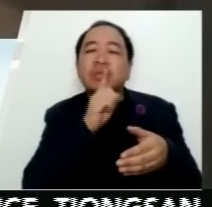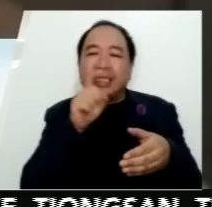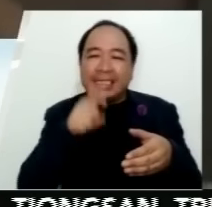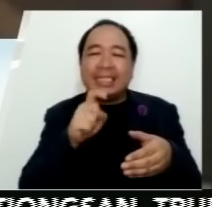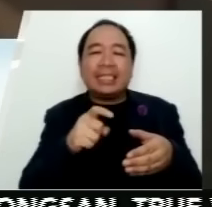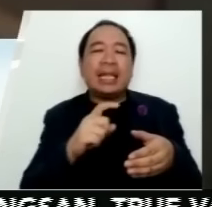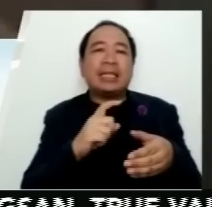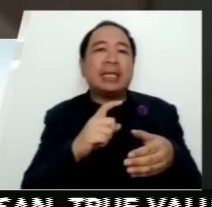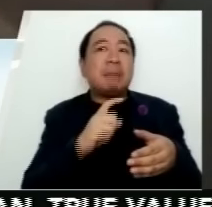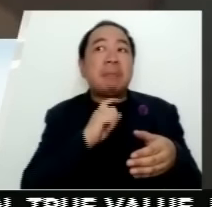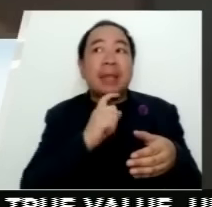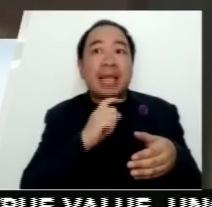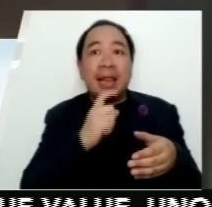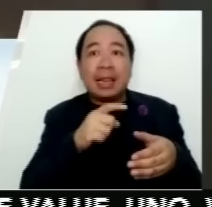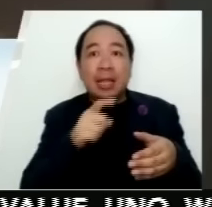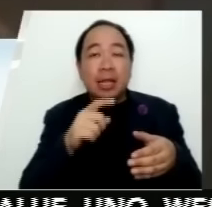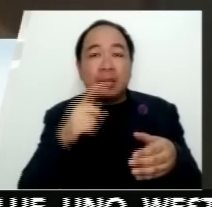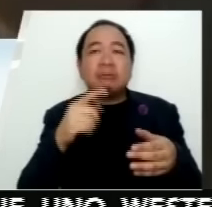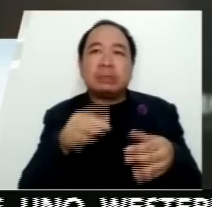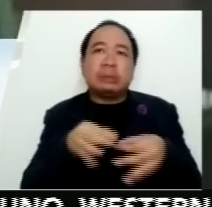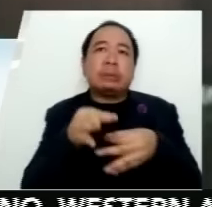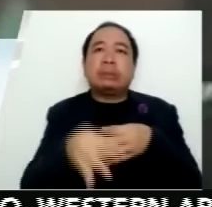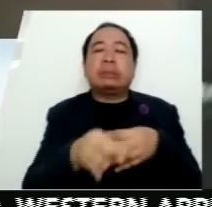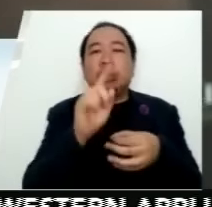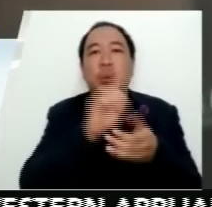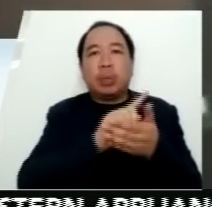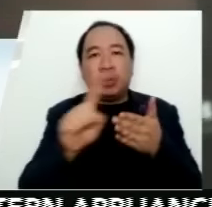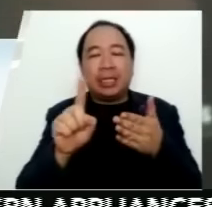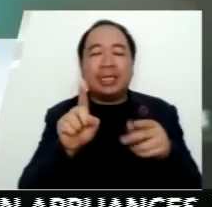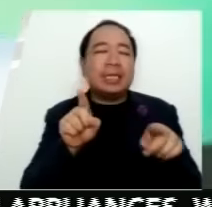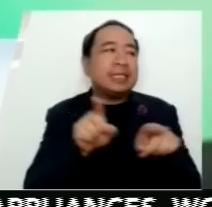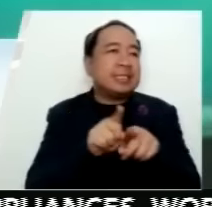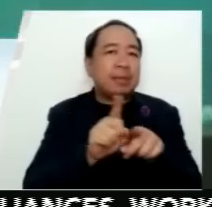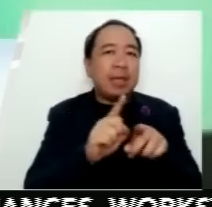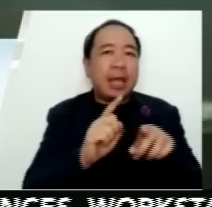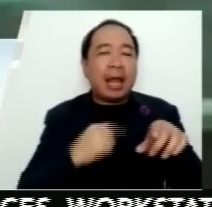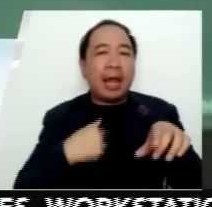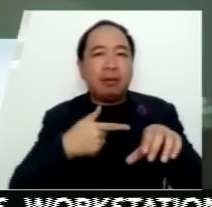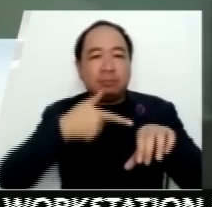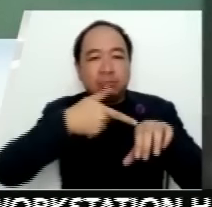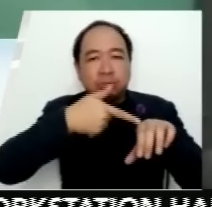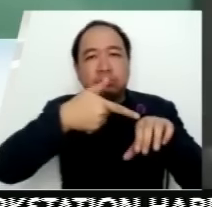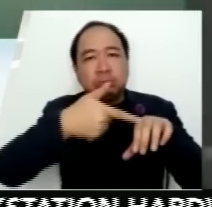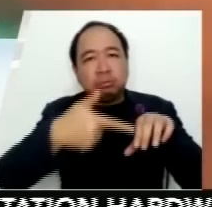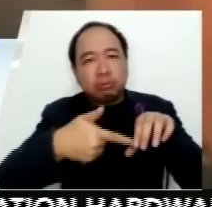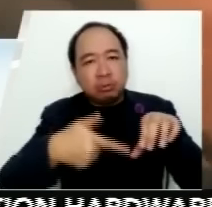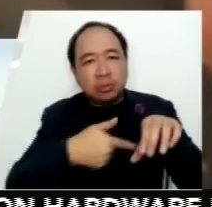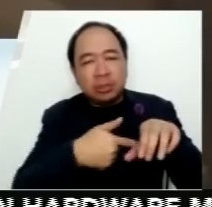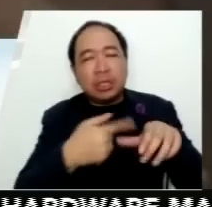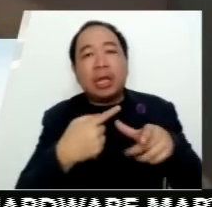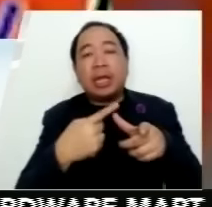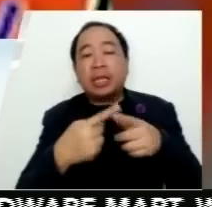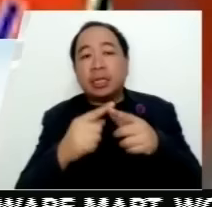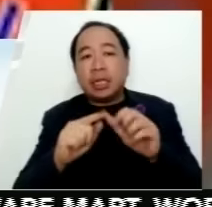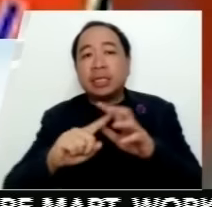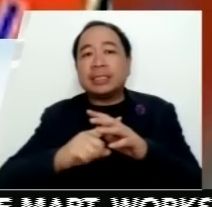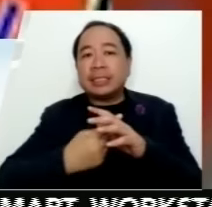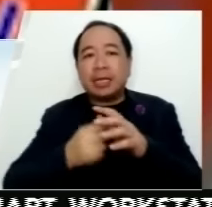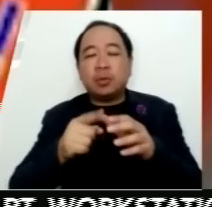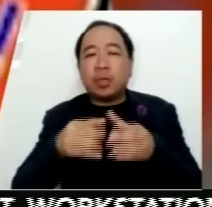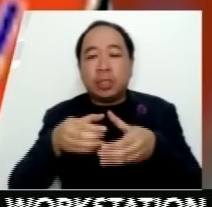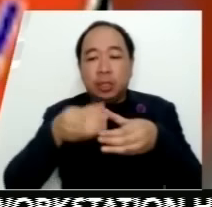linggo. Ganon din katagal ang pagkabit. Pagkatapos, doon pa lang pwedeng simulan ang siphoning operations. The